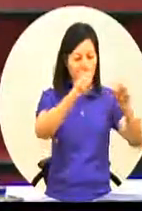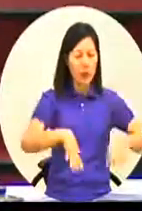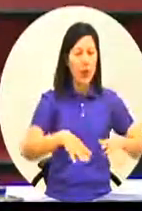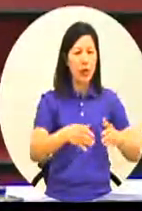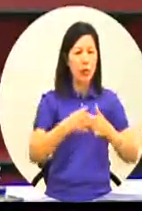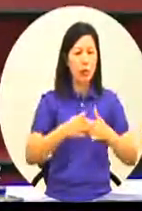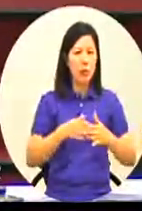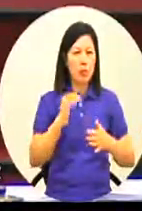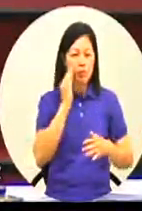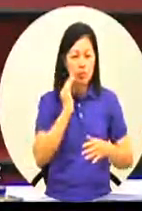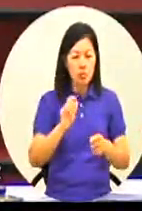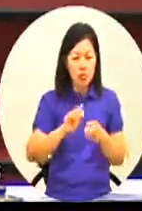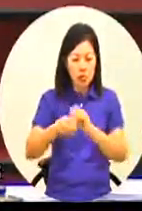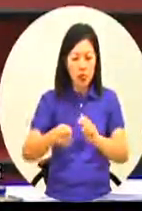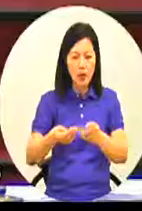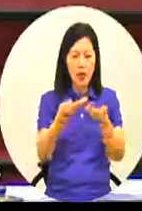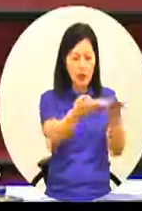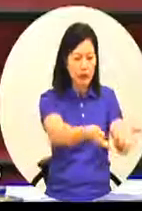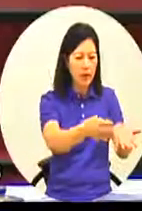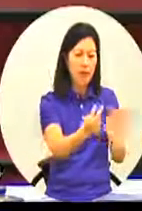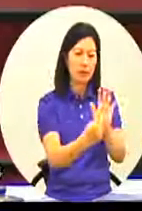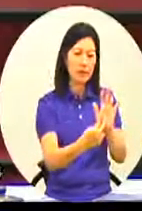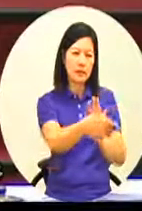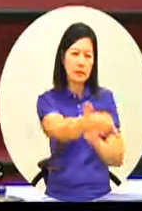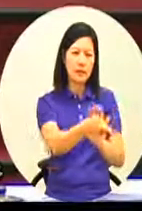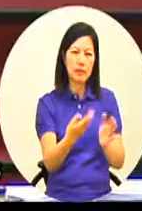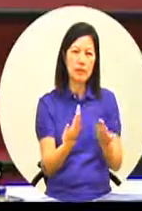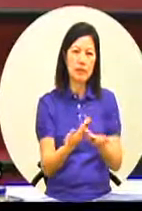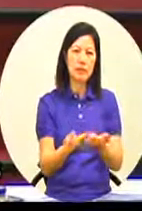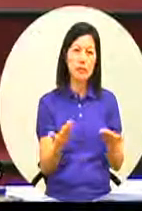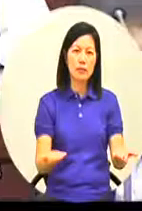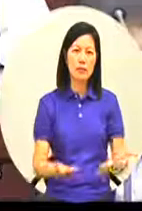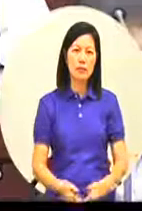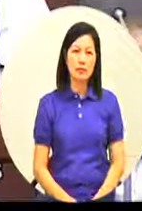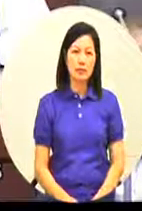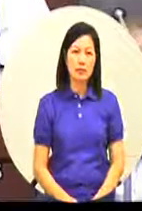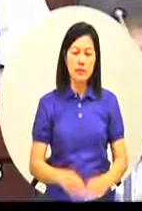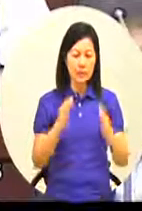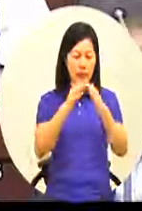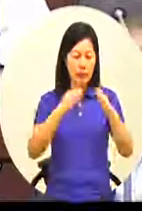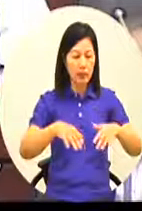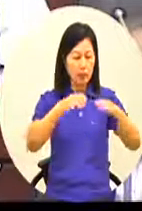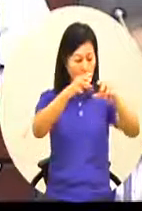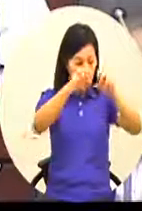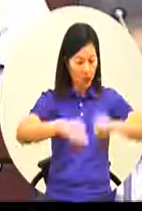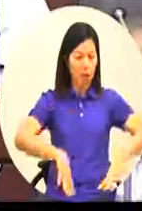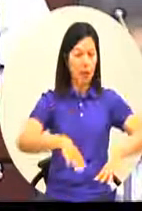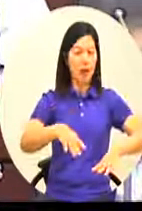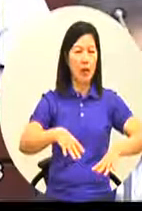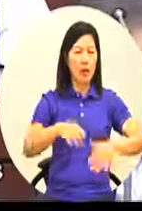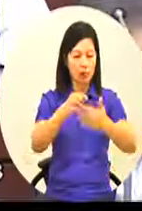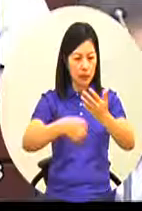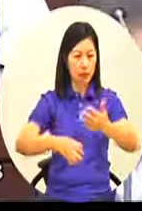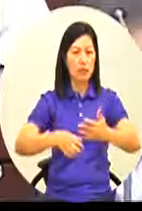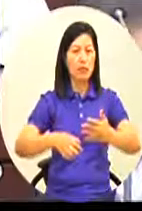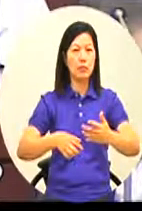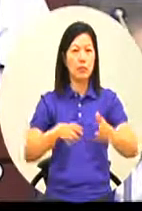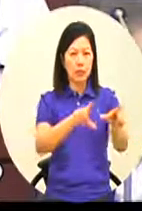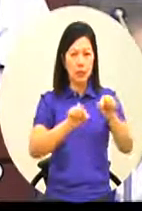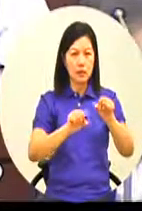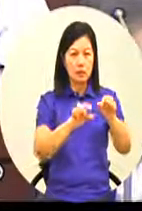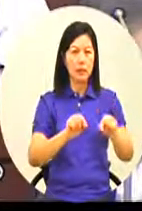去税当了，你看你要安怎发生啊？ 我嘛是按照违章拆除处理要点来处理， 只要违， 而